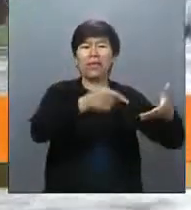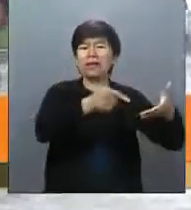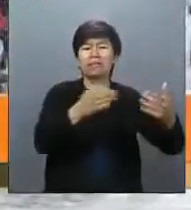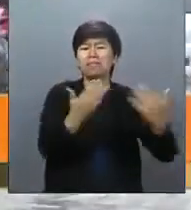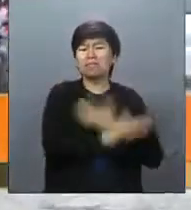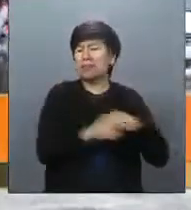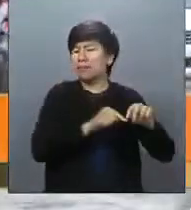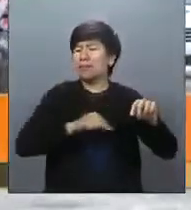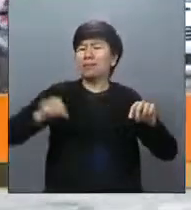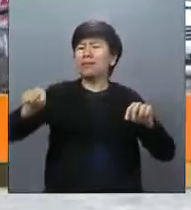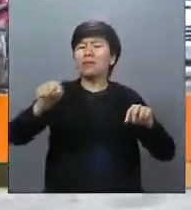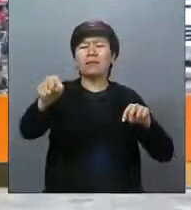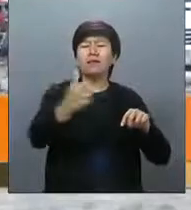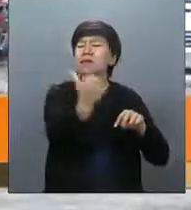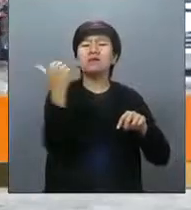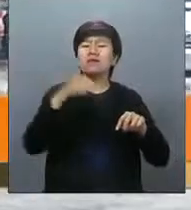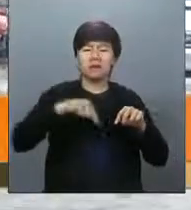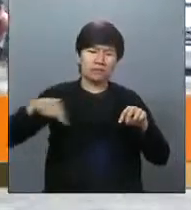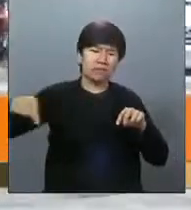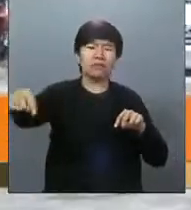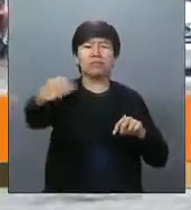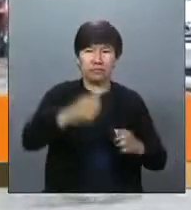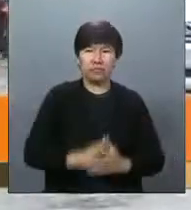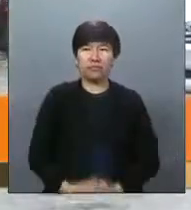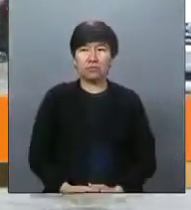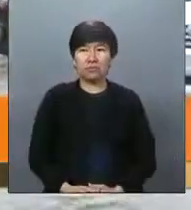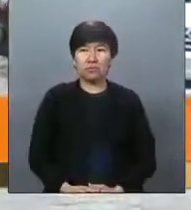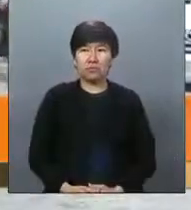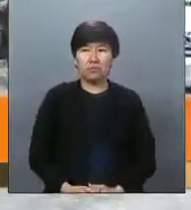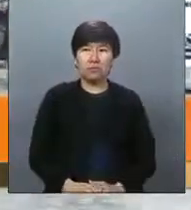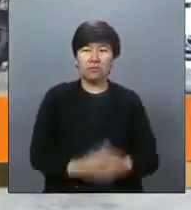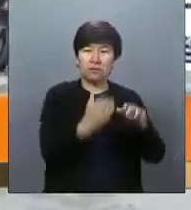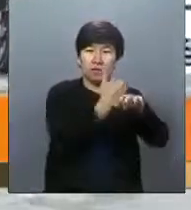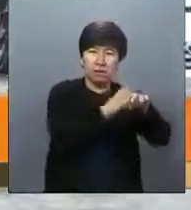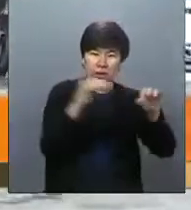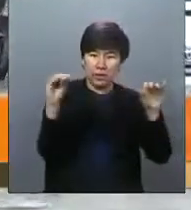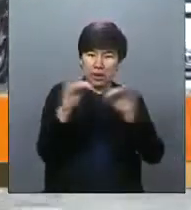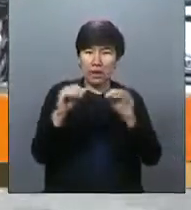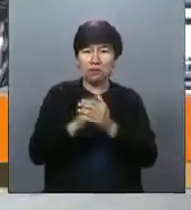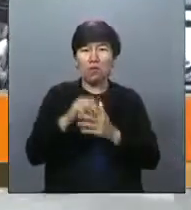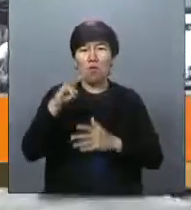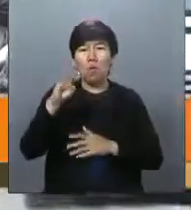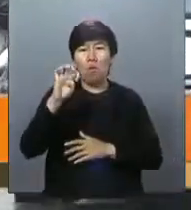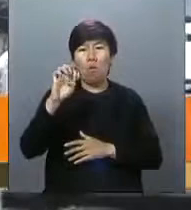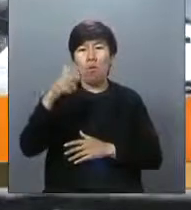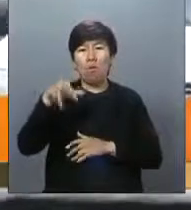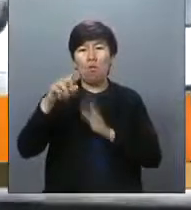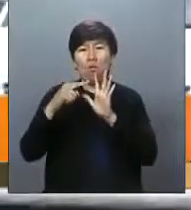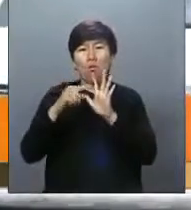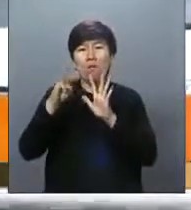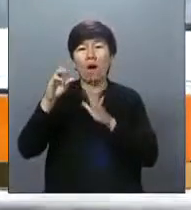ำเป็นนะครับให้ไปใช้เส้นทางอื่นโดยเฉพาะถนนที่ใกล้เคียงกันอย่างเช่นถนนวิภาวดีรังสิตหรือว่าถนนลาดพร้าวเพราะว่าถนน